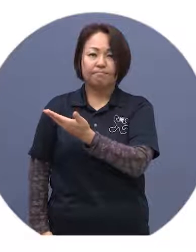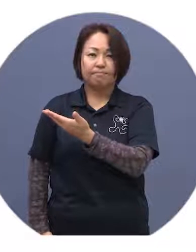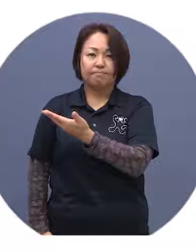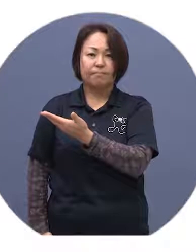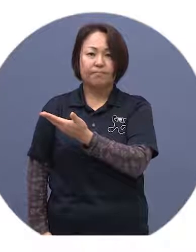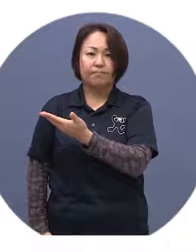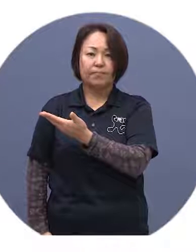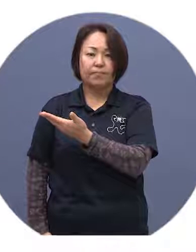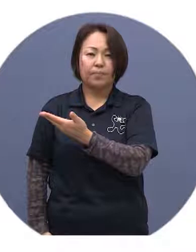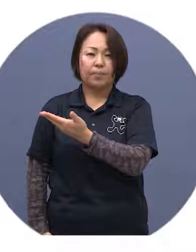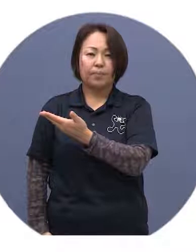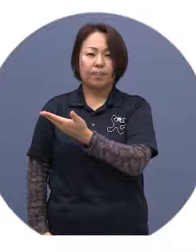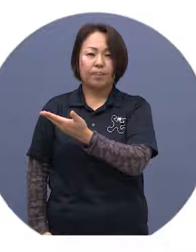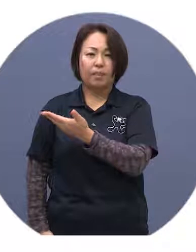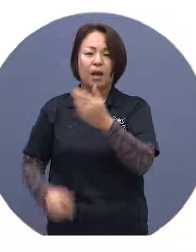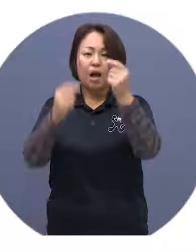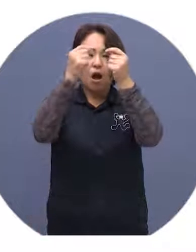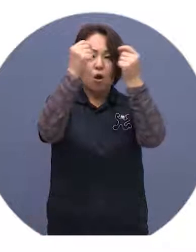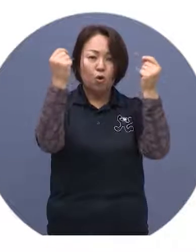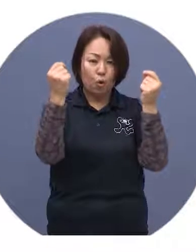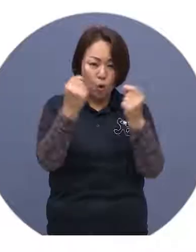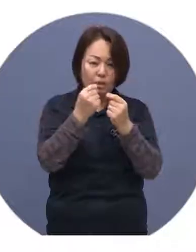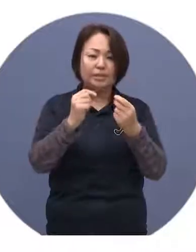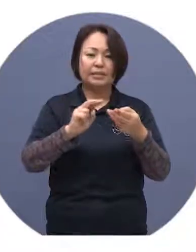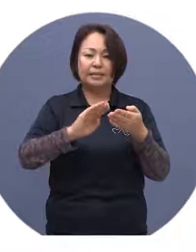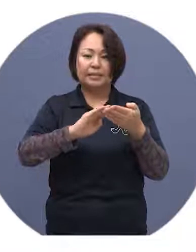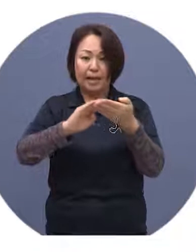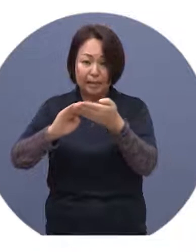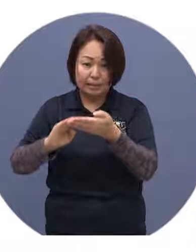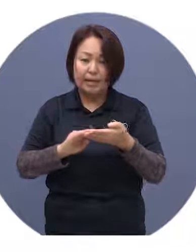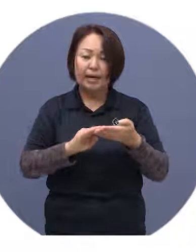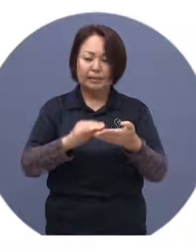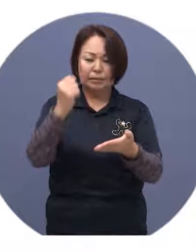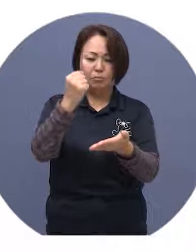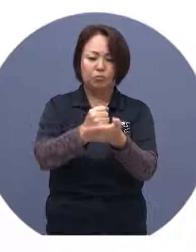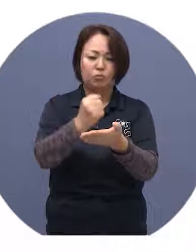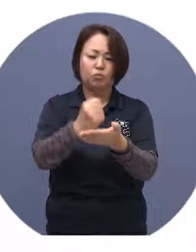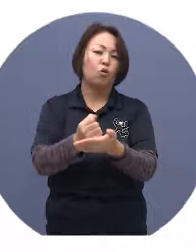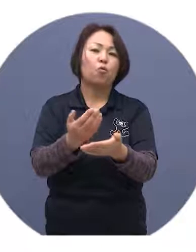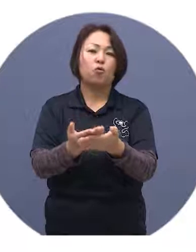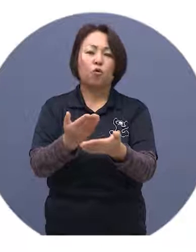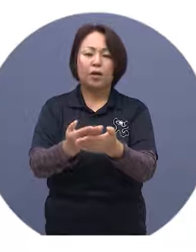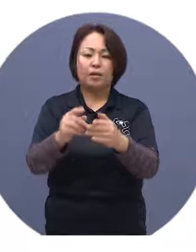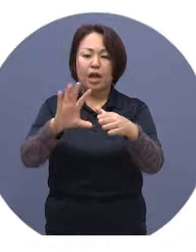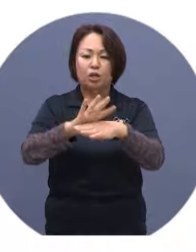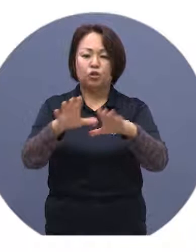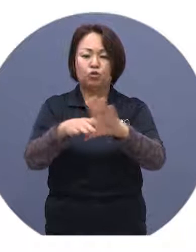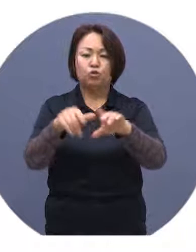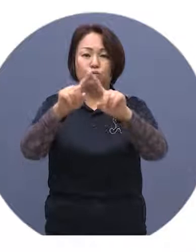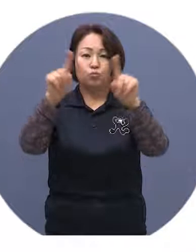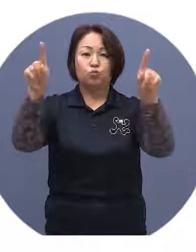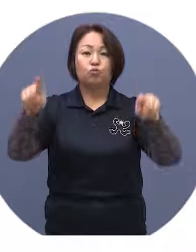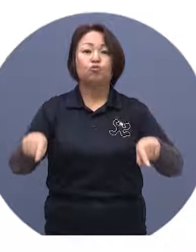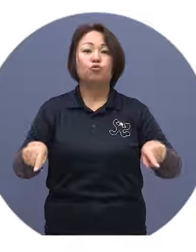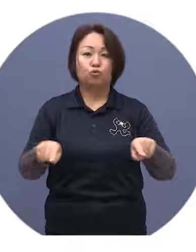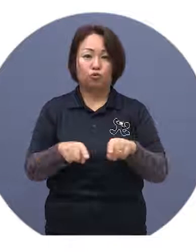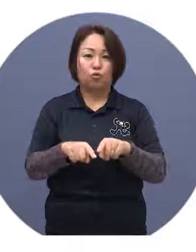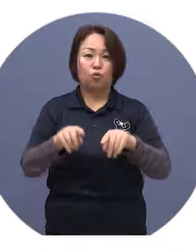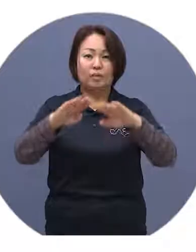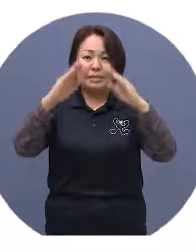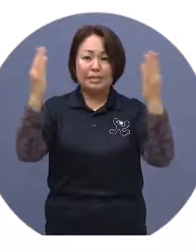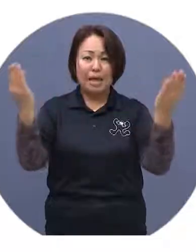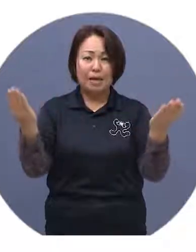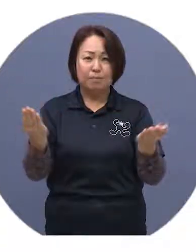おります個人団体に押印を求めている文書総数が入っ1884